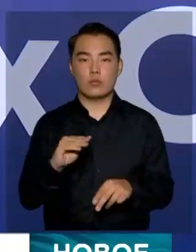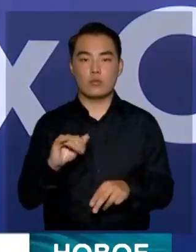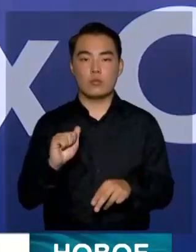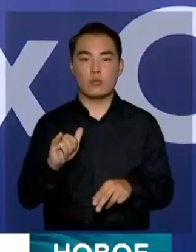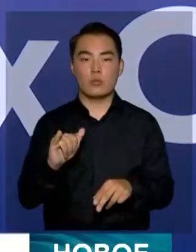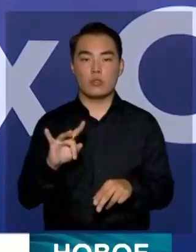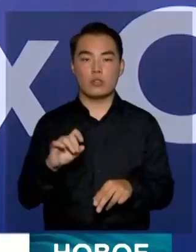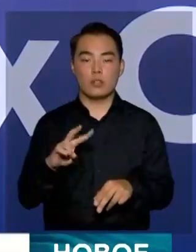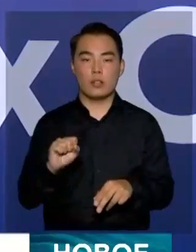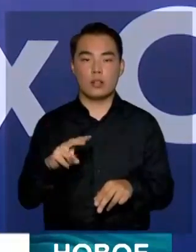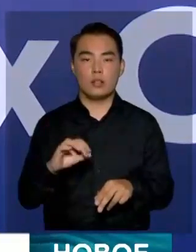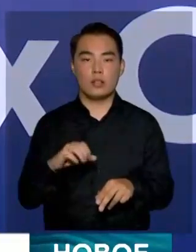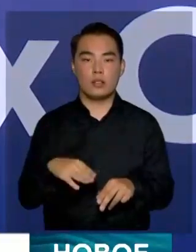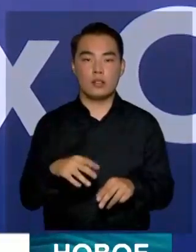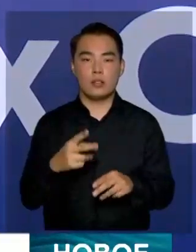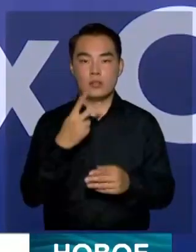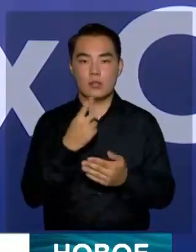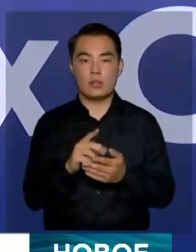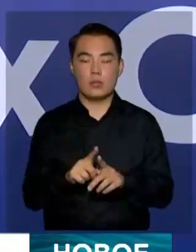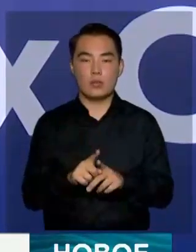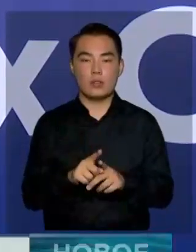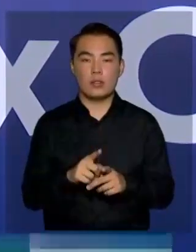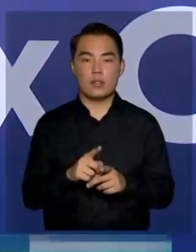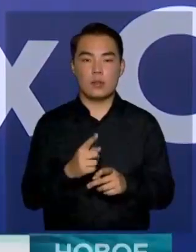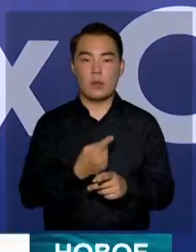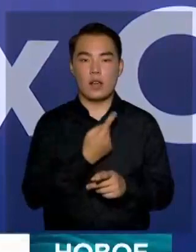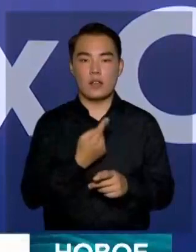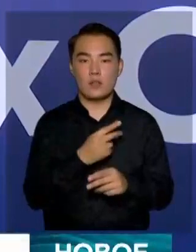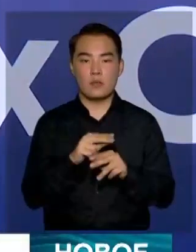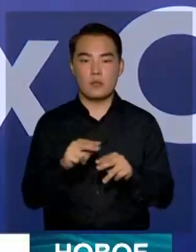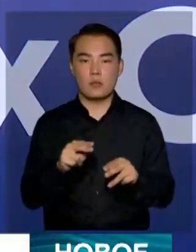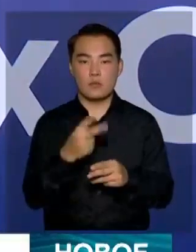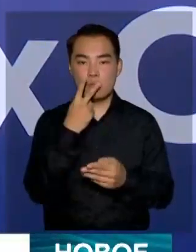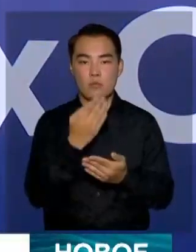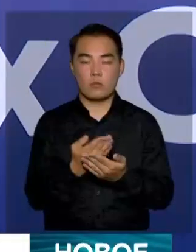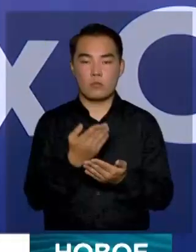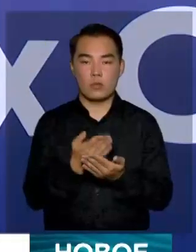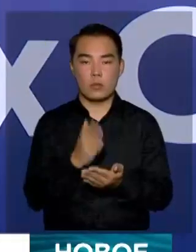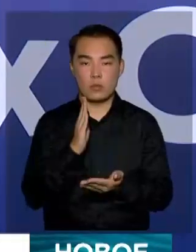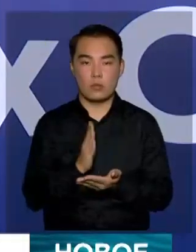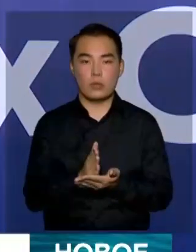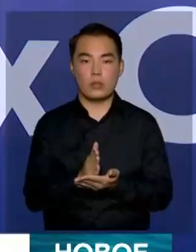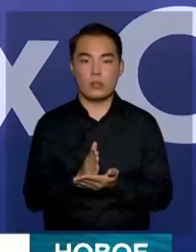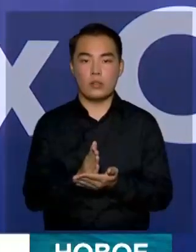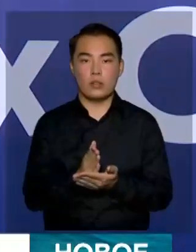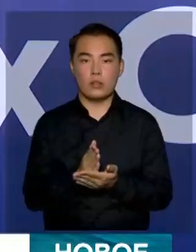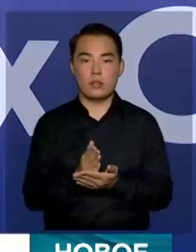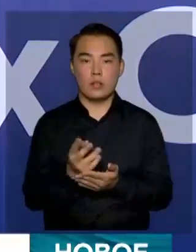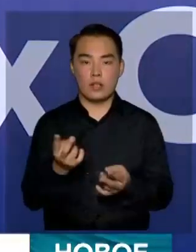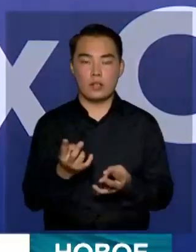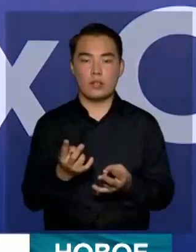различным специфическим навыкам. Это отраслевая журналистика, это исследовательская журналистика, это связано